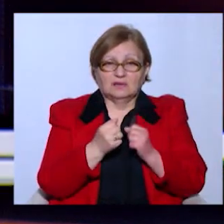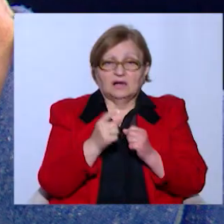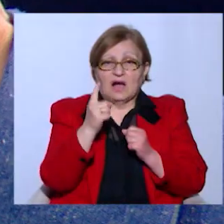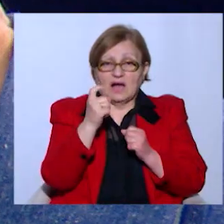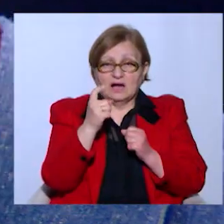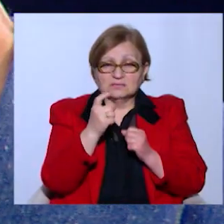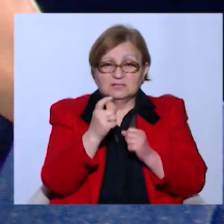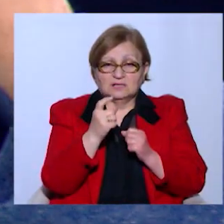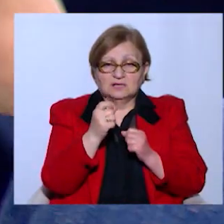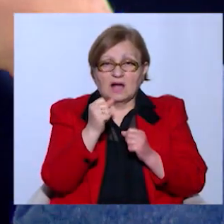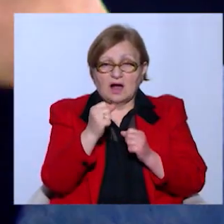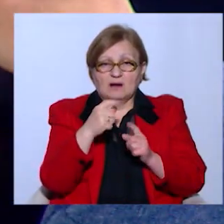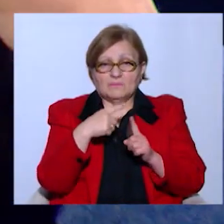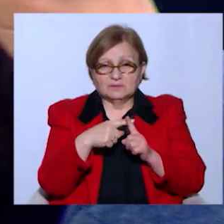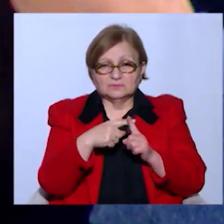100